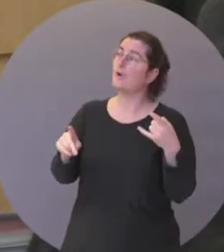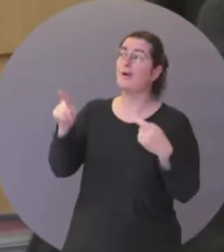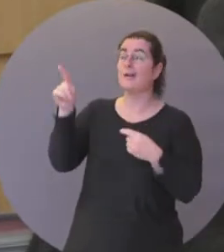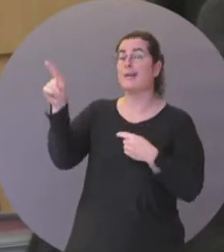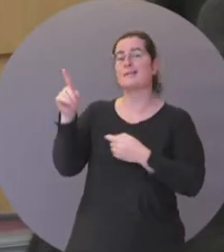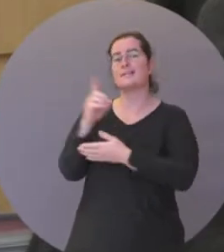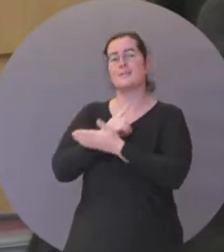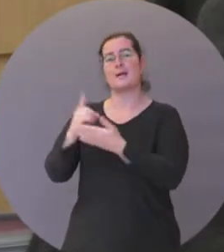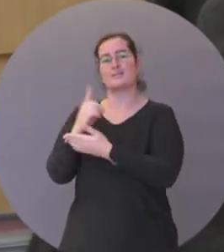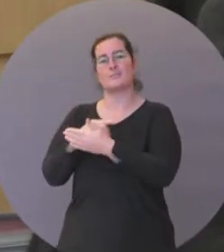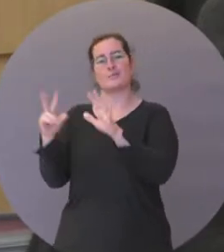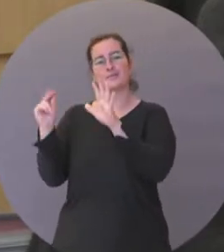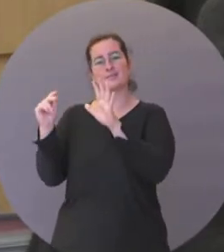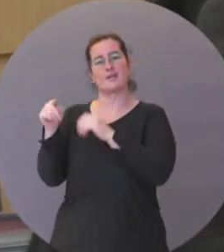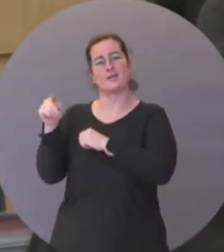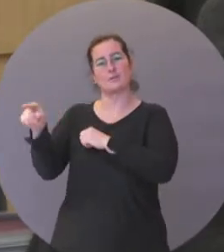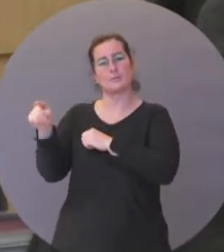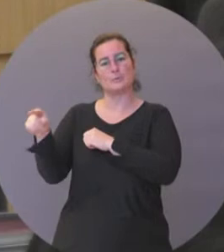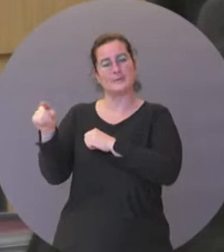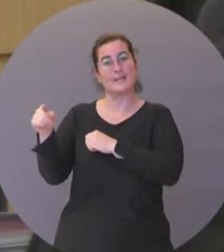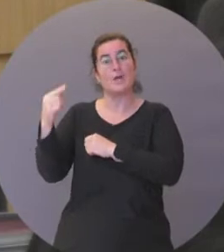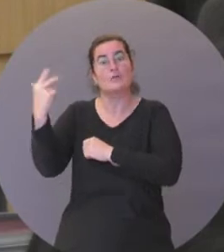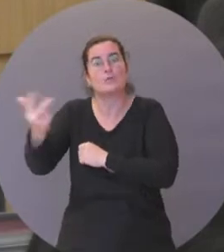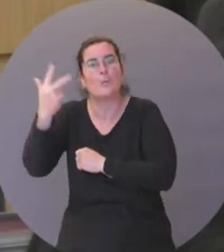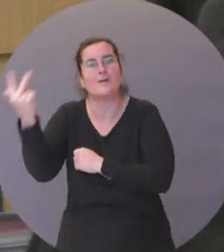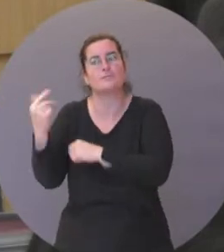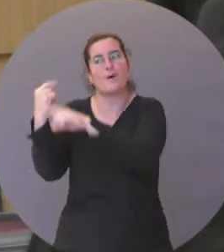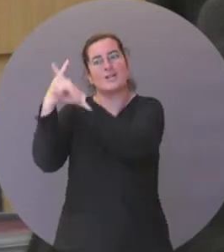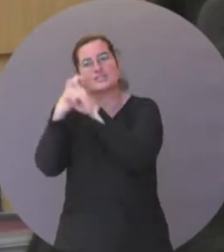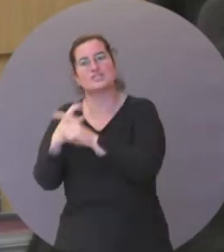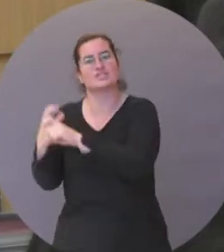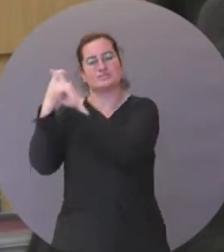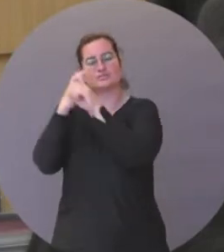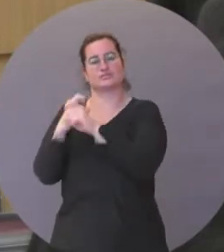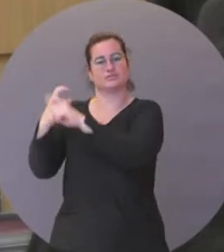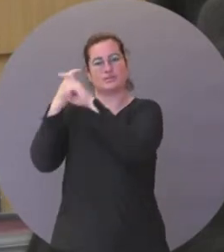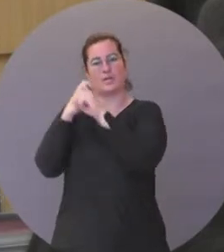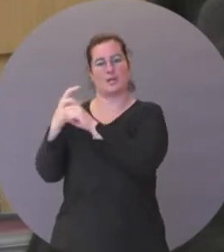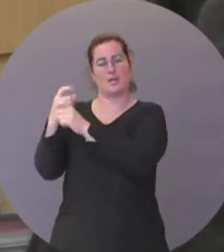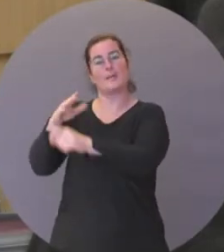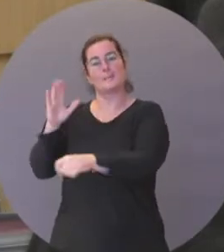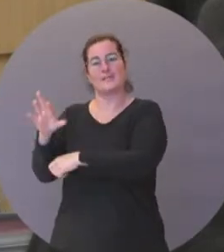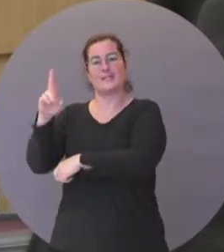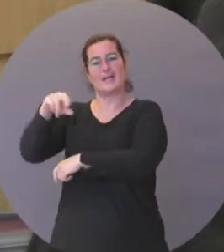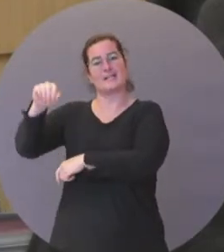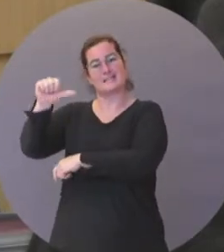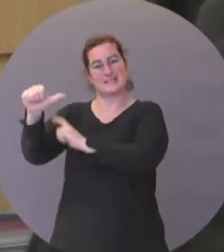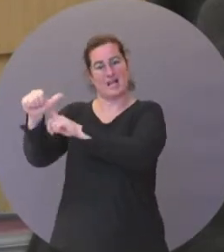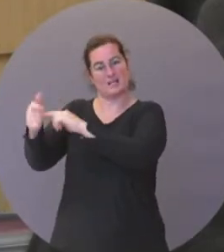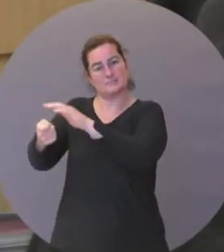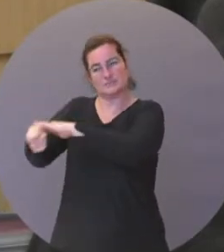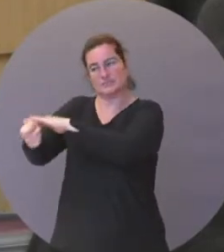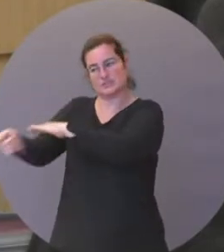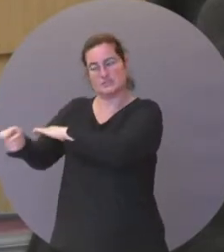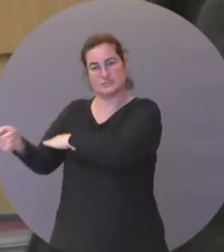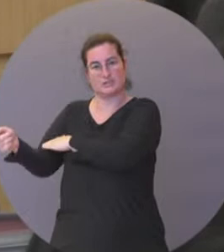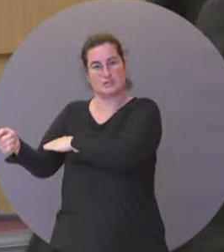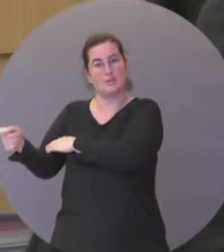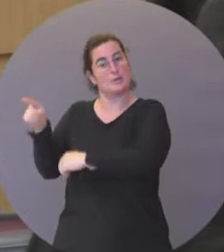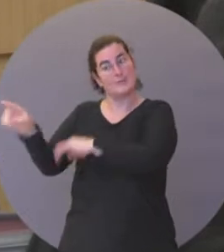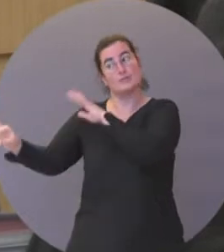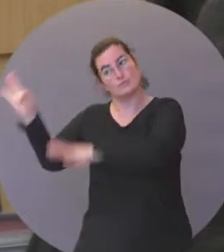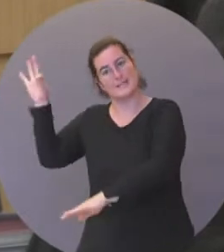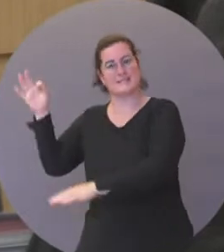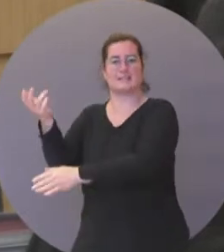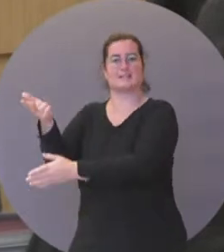du triple de notre collectivité à l'accompagnement des bénéficiaires du RSA tout est à faire de choix